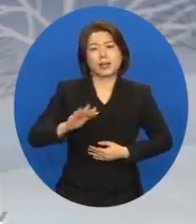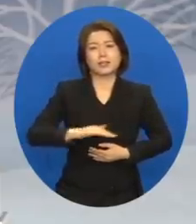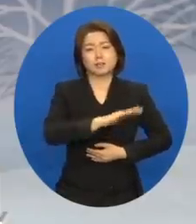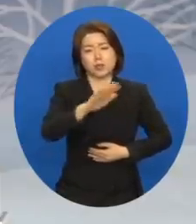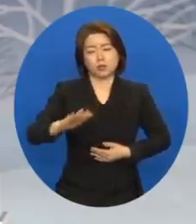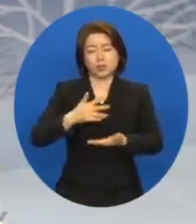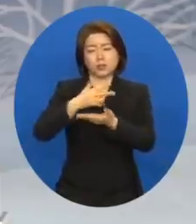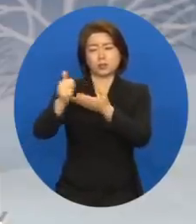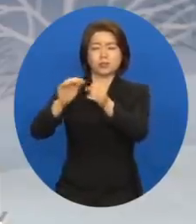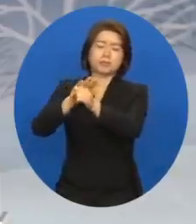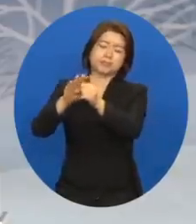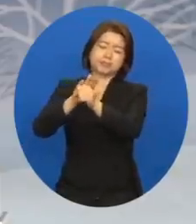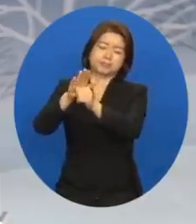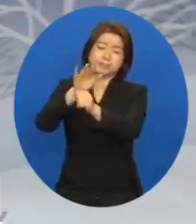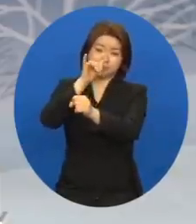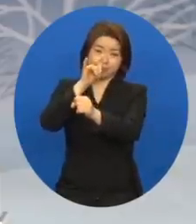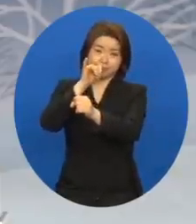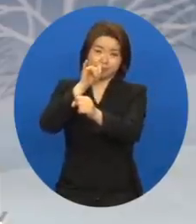주님을 사랑합니다.